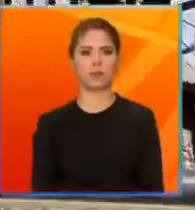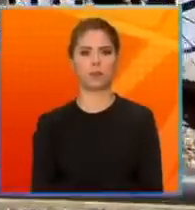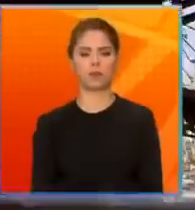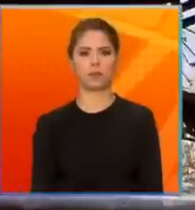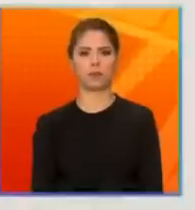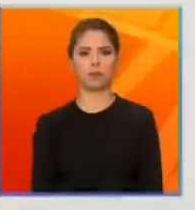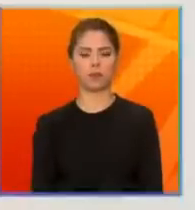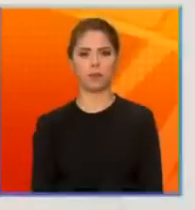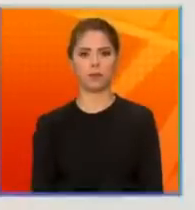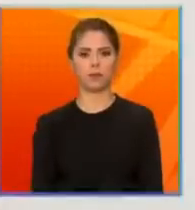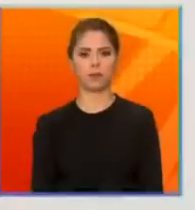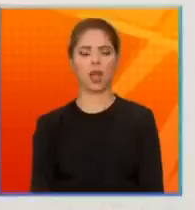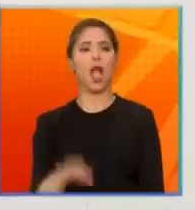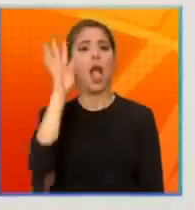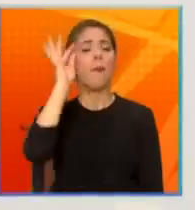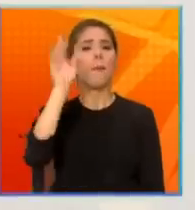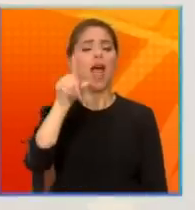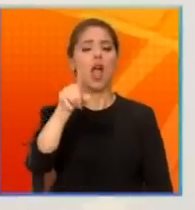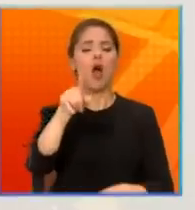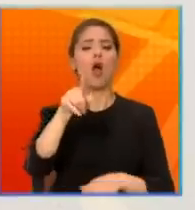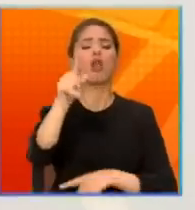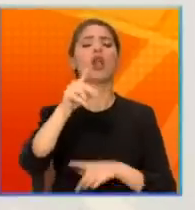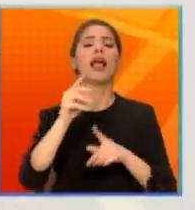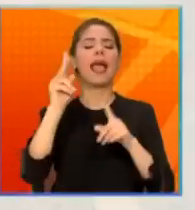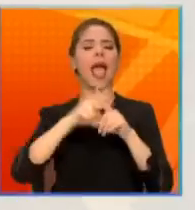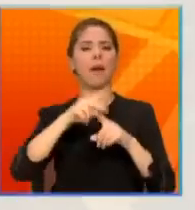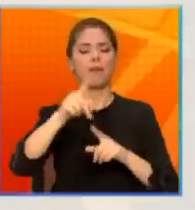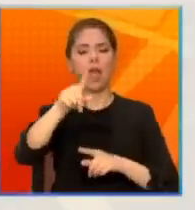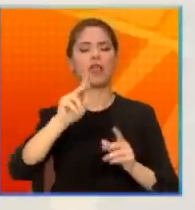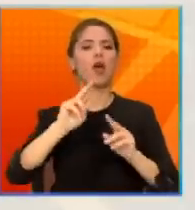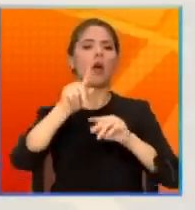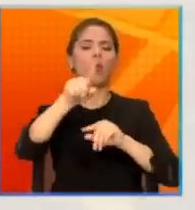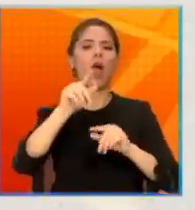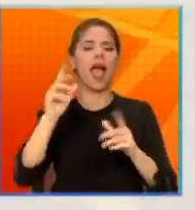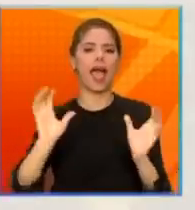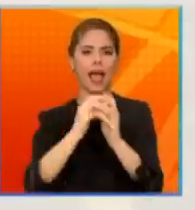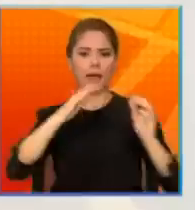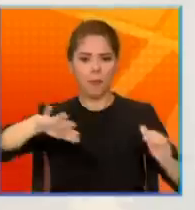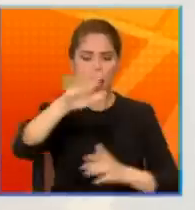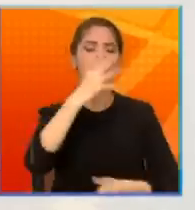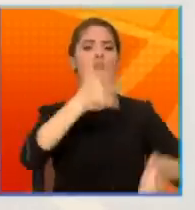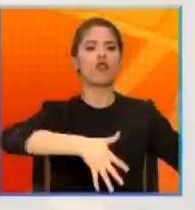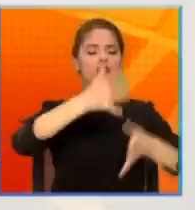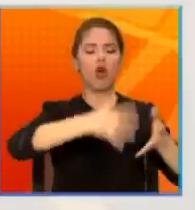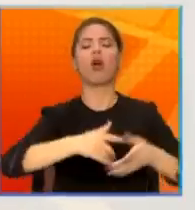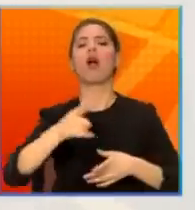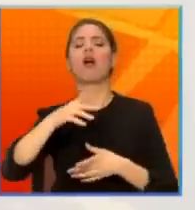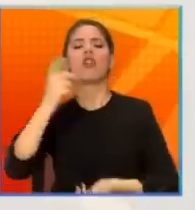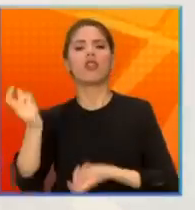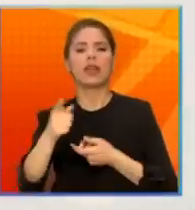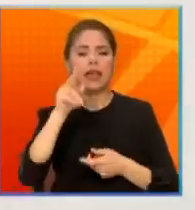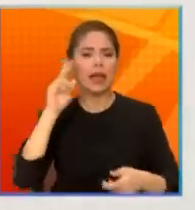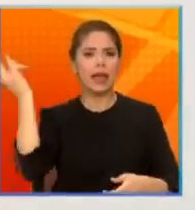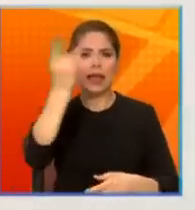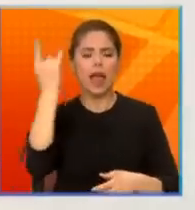bakın. Hiçbir şeyim yok. Beyoğlu İlçe Emniyet Müdürlüğü ekipleri kendi ilçelerinde sokak sokak, cadde cadde gezerek evde